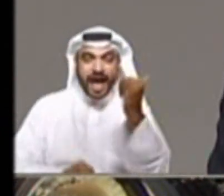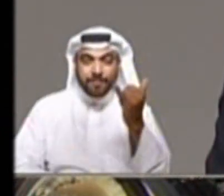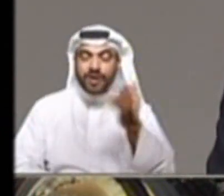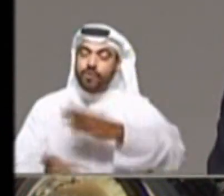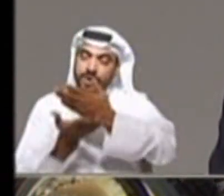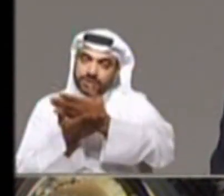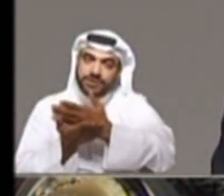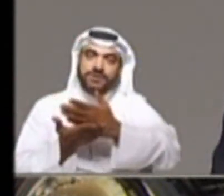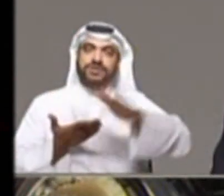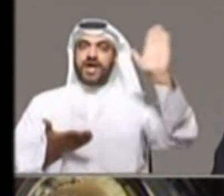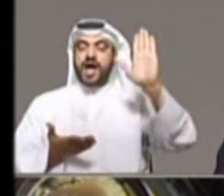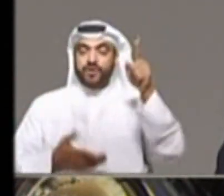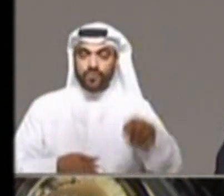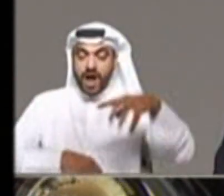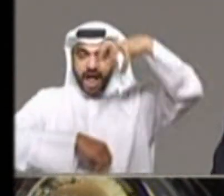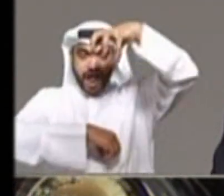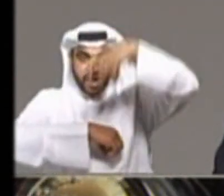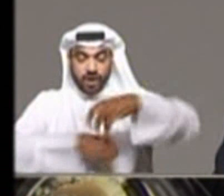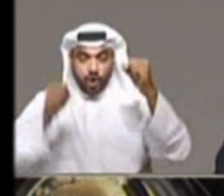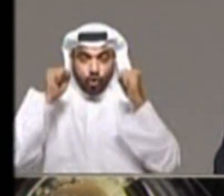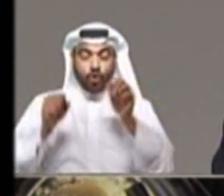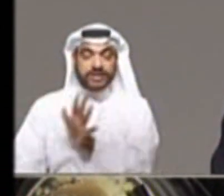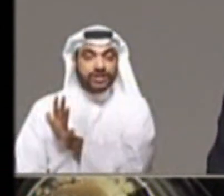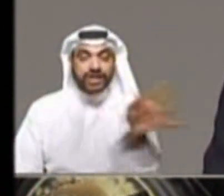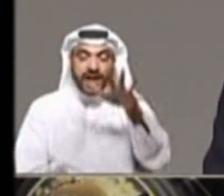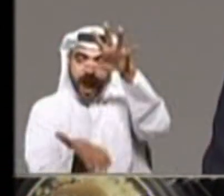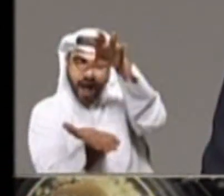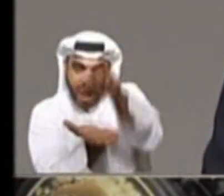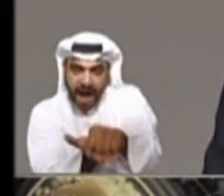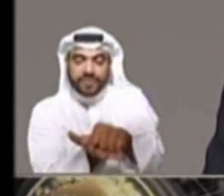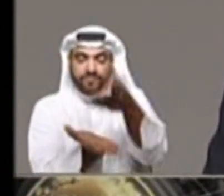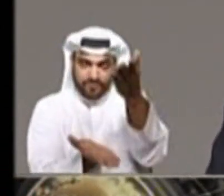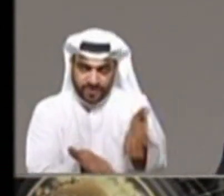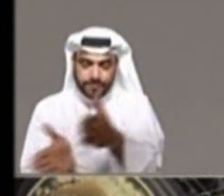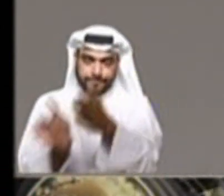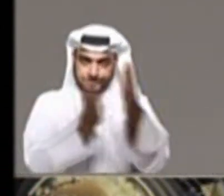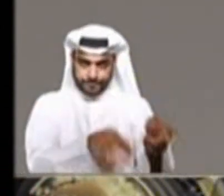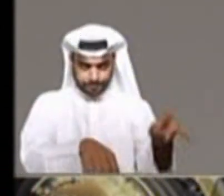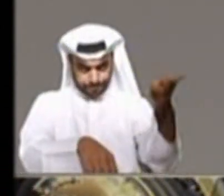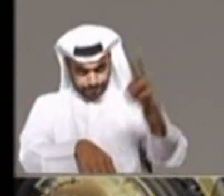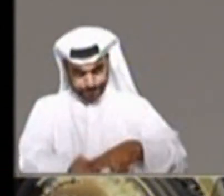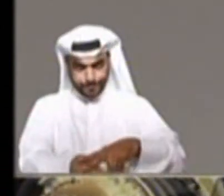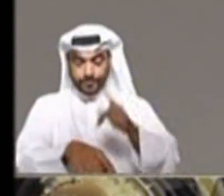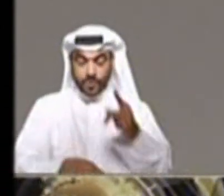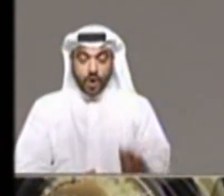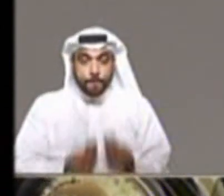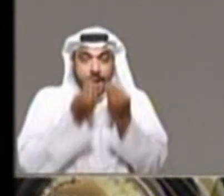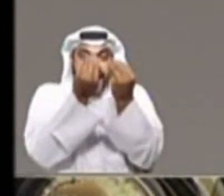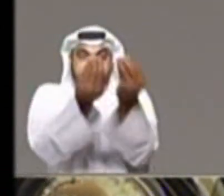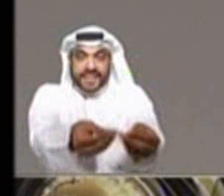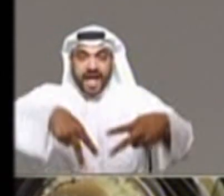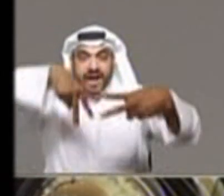العامة باعتبار القدس الشرقية أرضا محتلة، إضافة إلى إعطاء اليهود